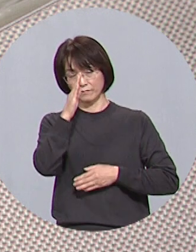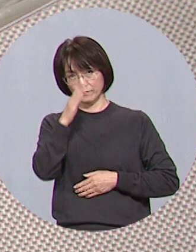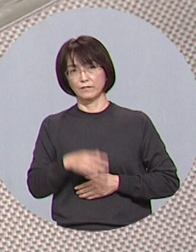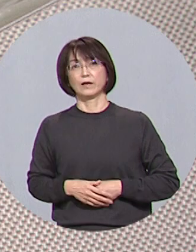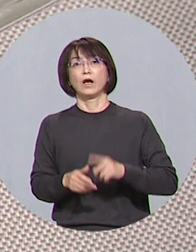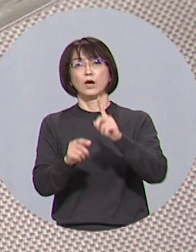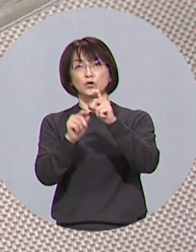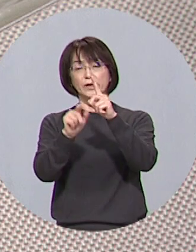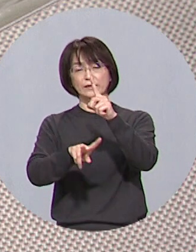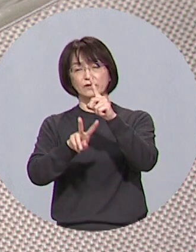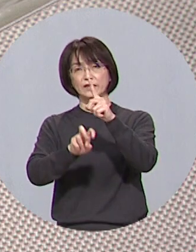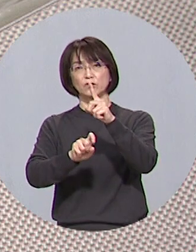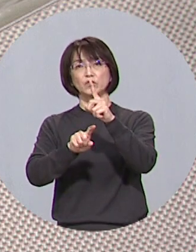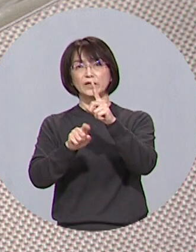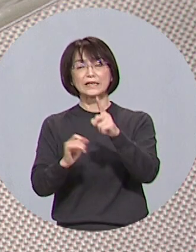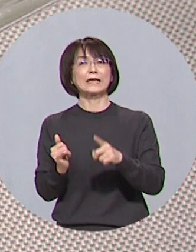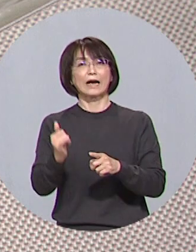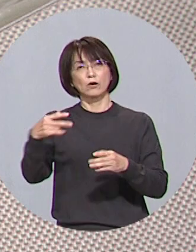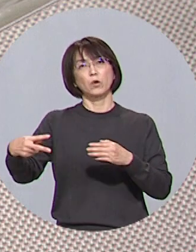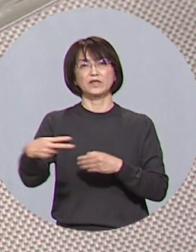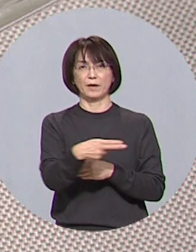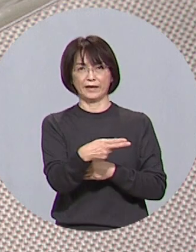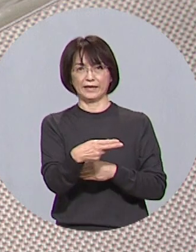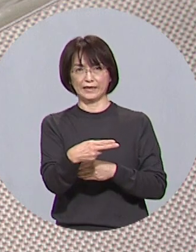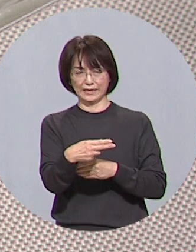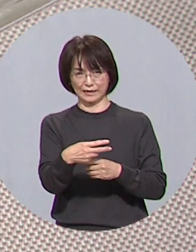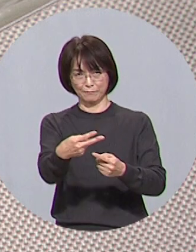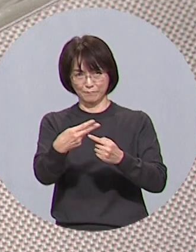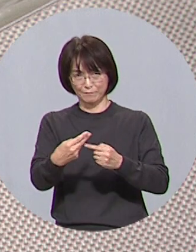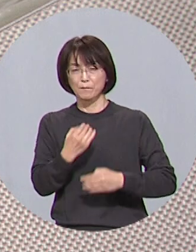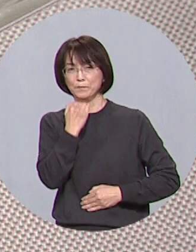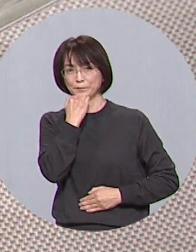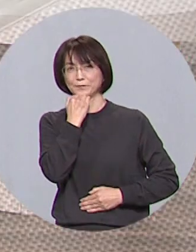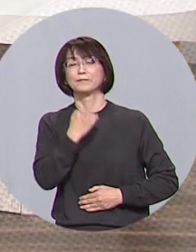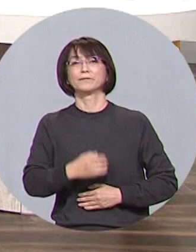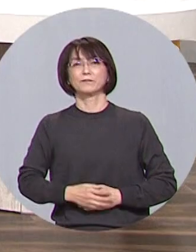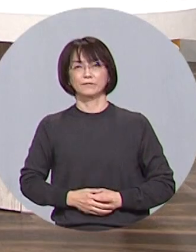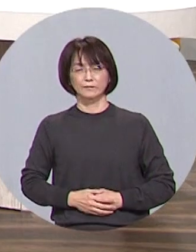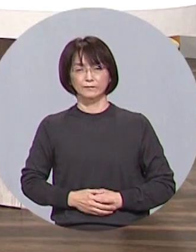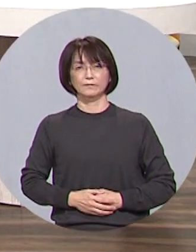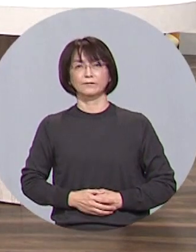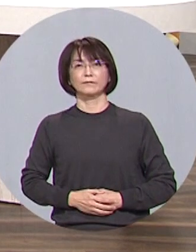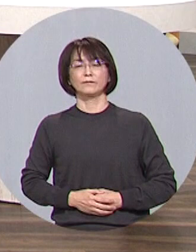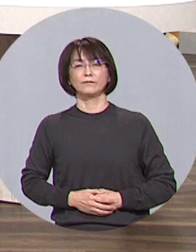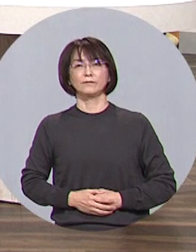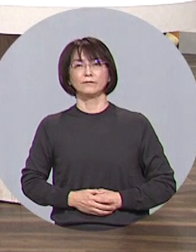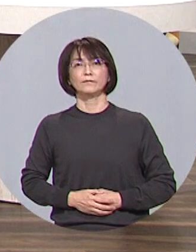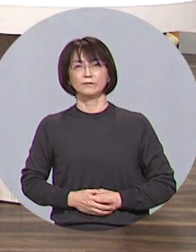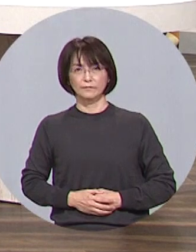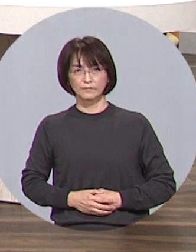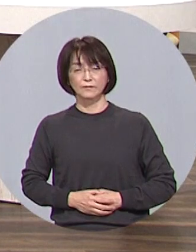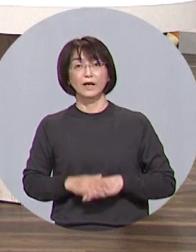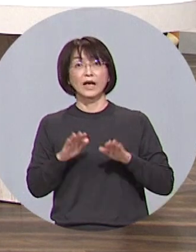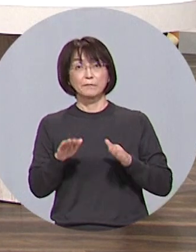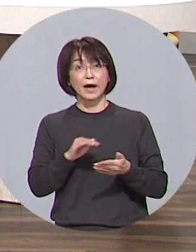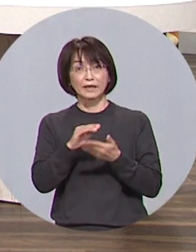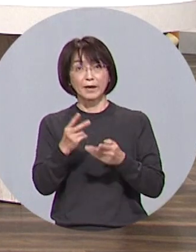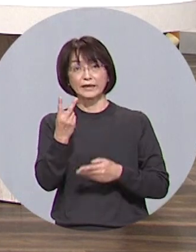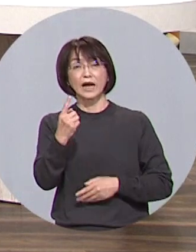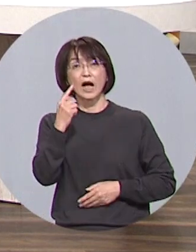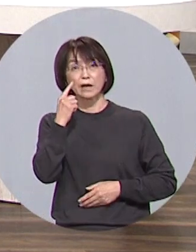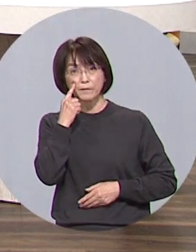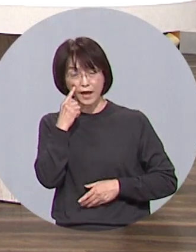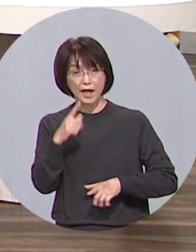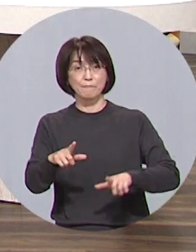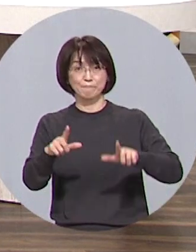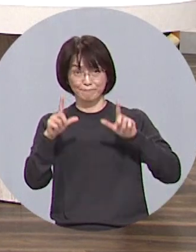月21日火曜日です。たくさんのご応募お待ちしております。 さあ花輪さん、今たま2回目のご